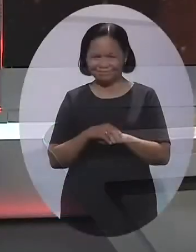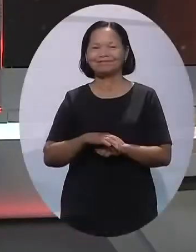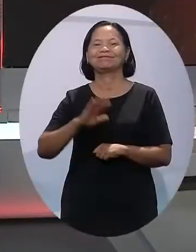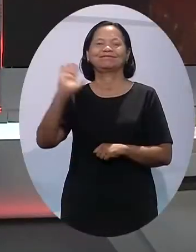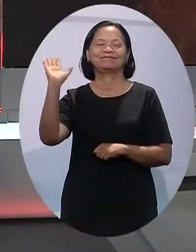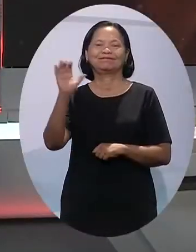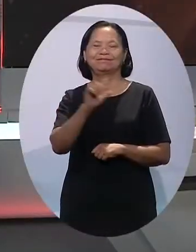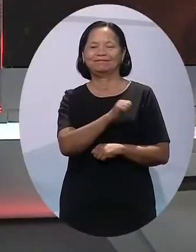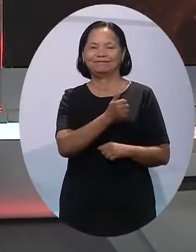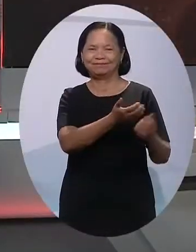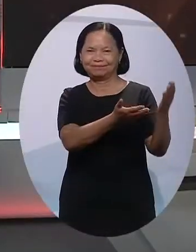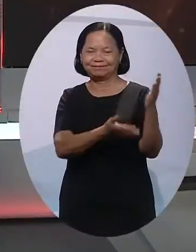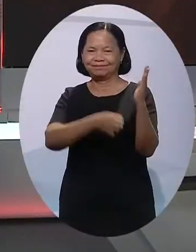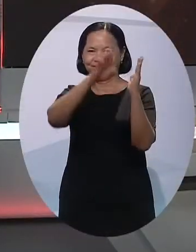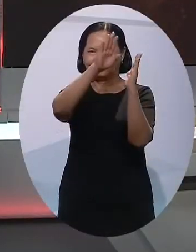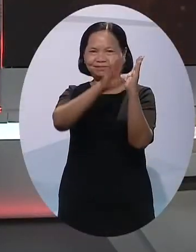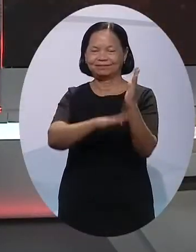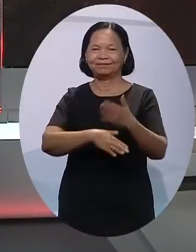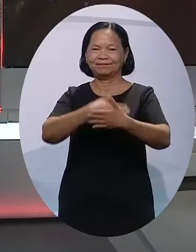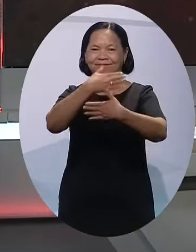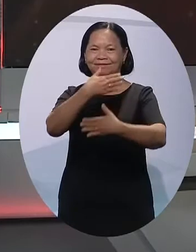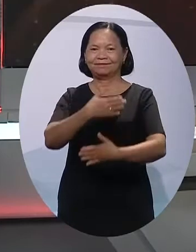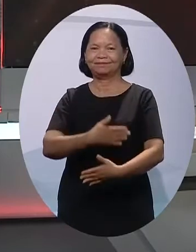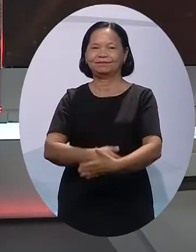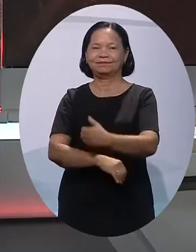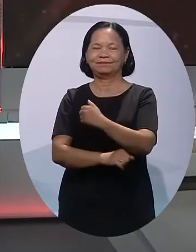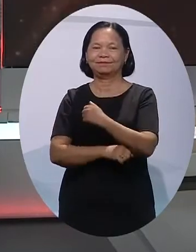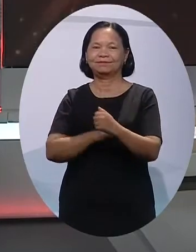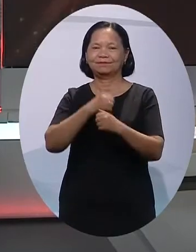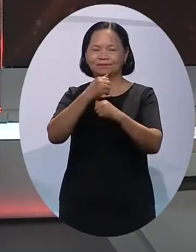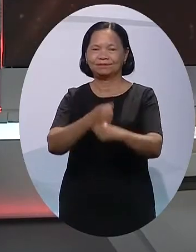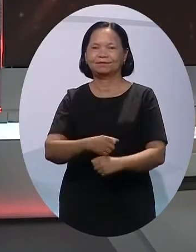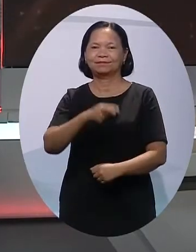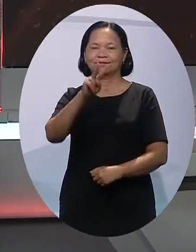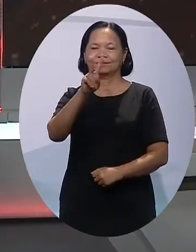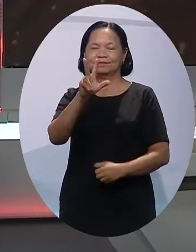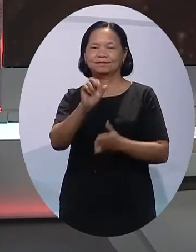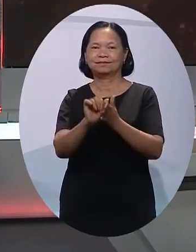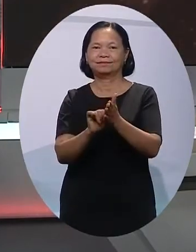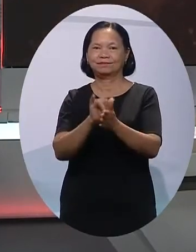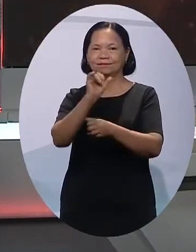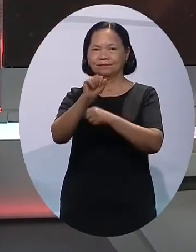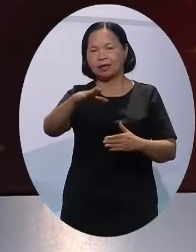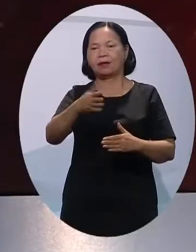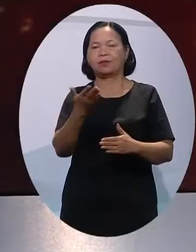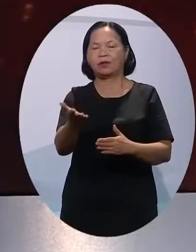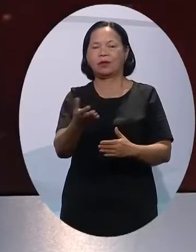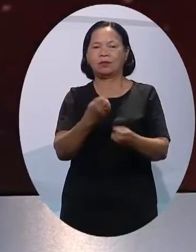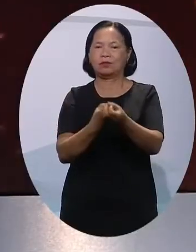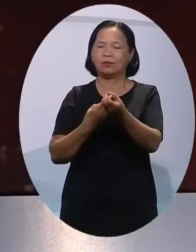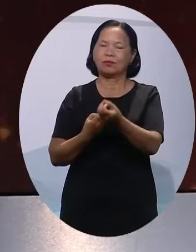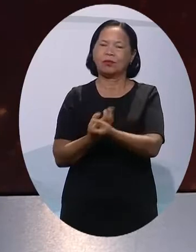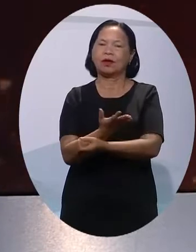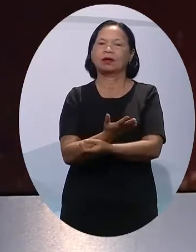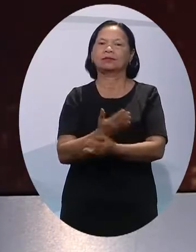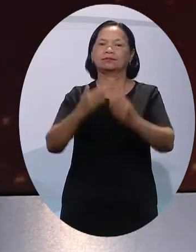Kính chào quý vị, mời quý vị cùng theo dõi bản tin buổi trưa của Đài Truyền hình Thành phố Hồ Chí Minh hôm nay Chủ nhật ngày 28 tháng 6 năm 2020. Trường